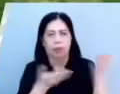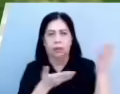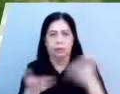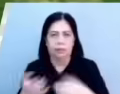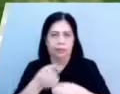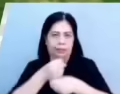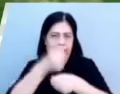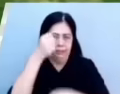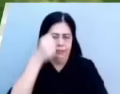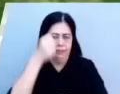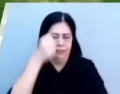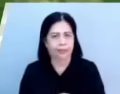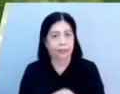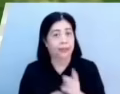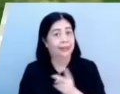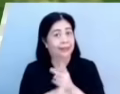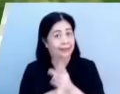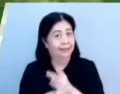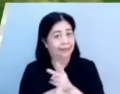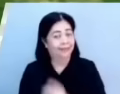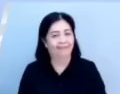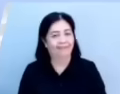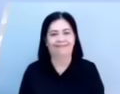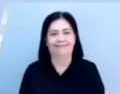ulan. Ingat po!